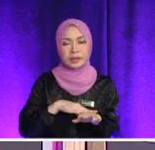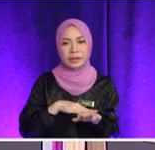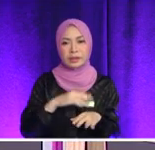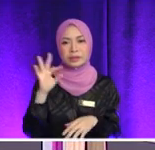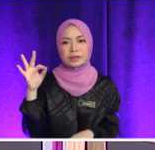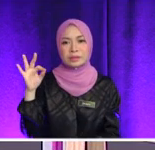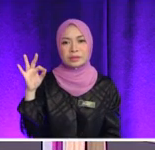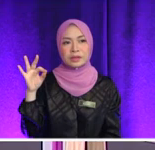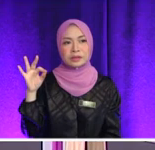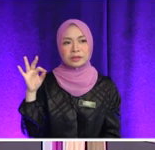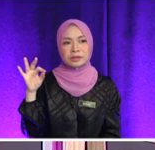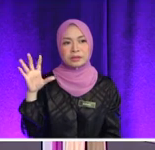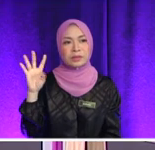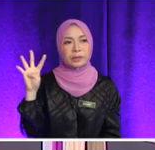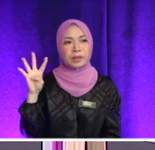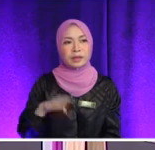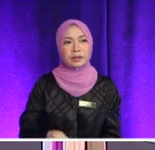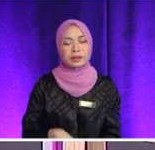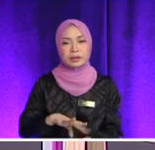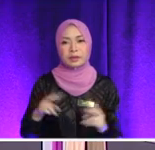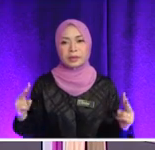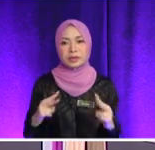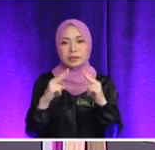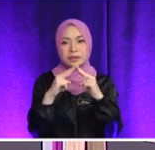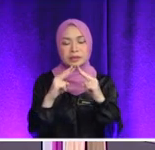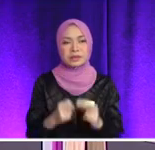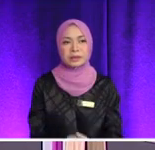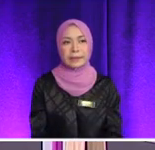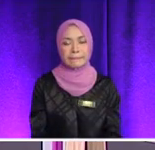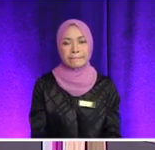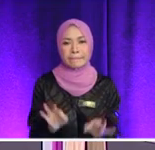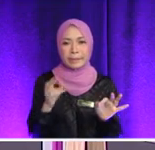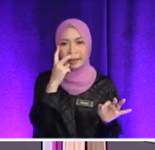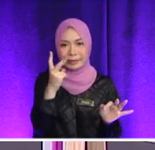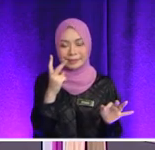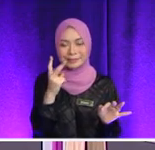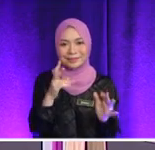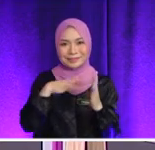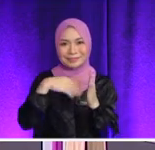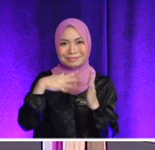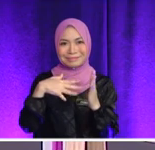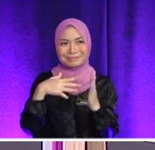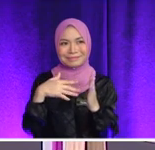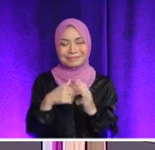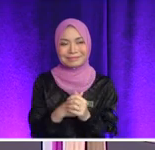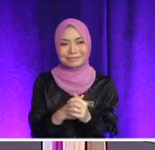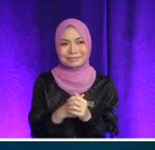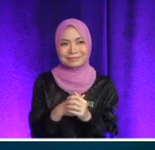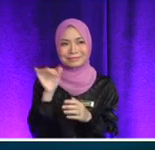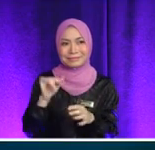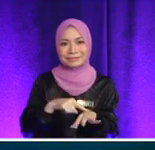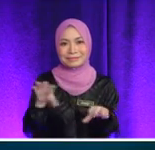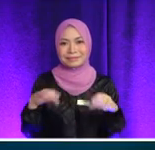kalau kita lihat karya beliau yang di sini oke dekat sini kita boleh eee perhatikan ada